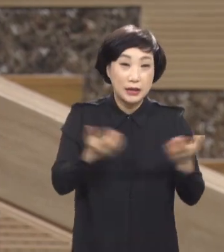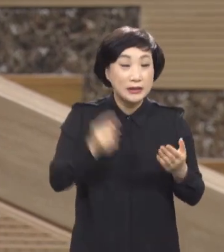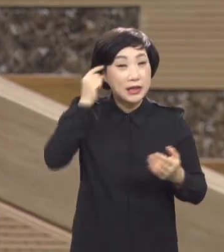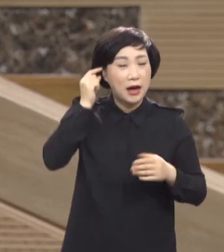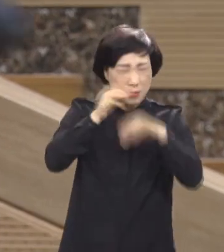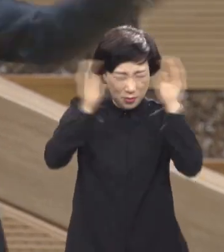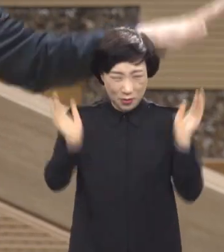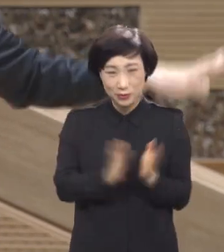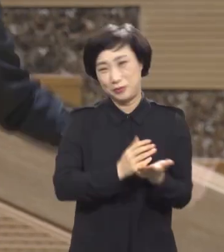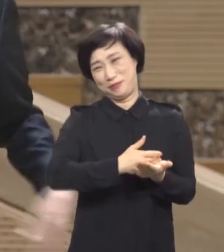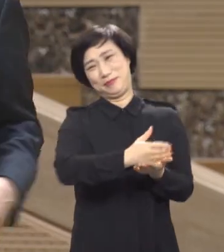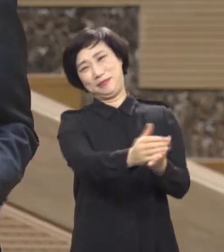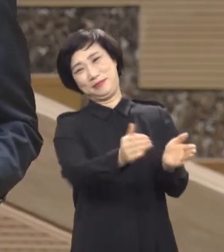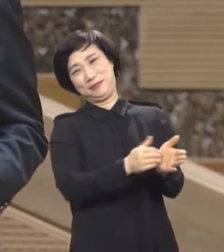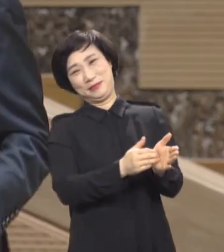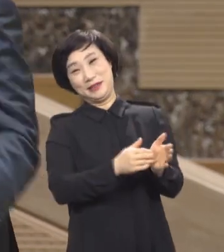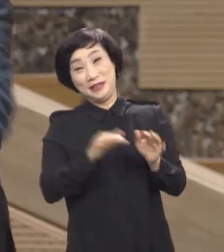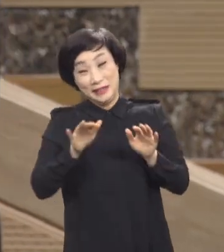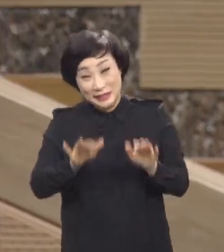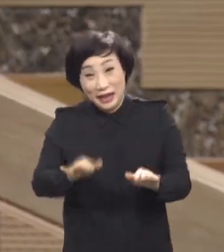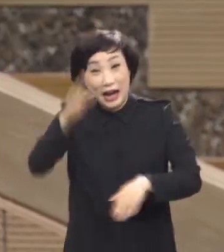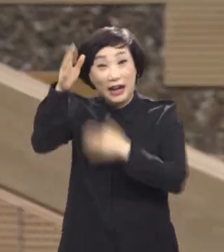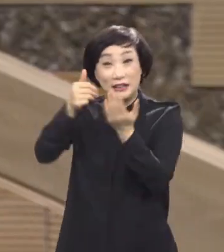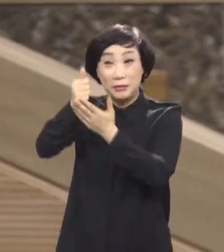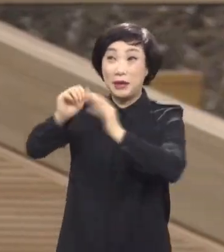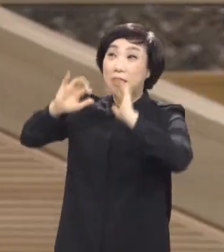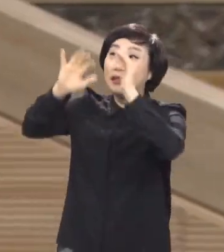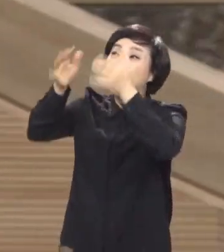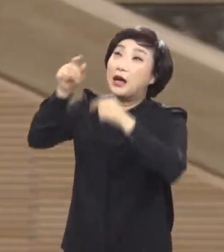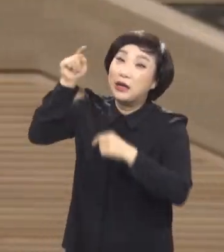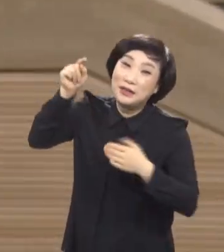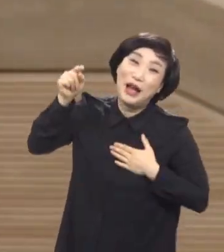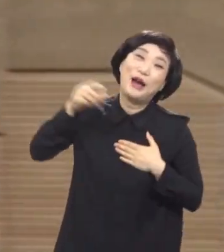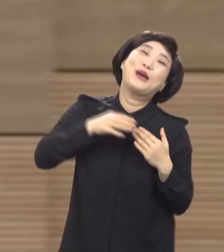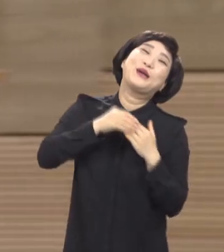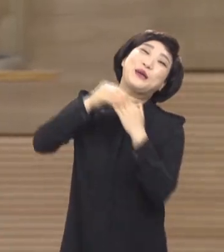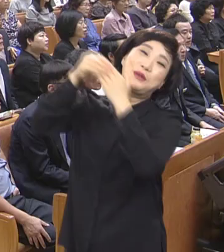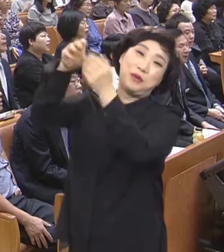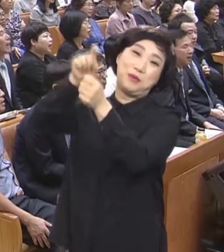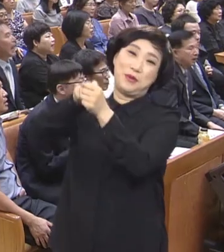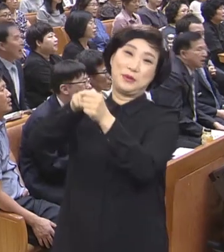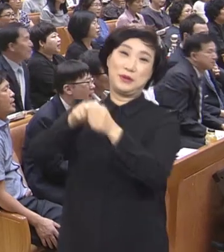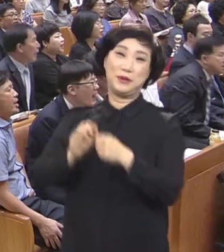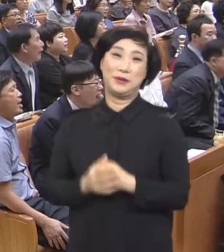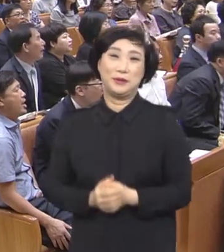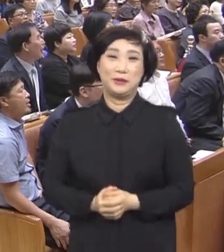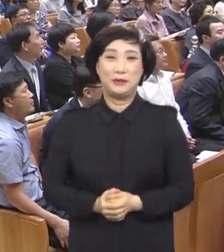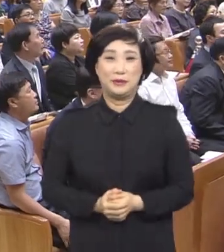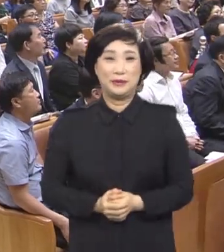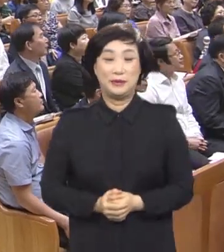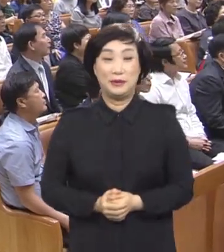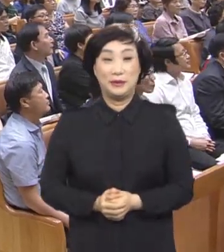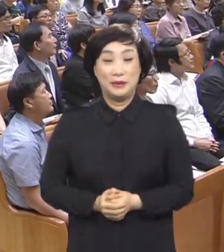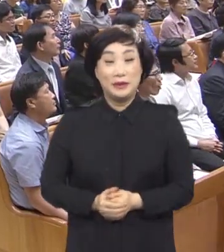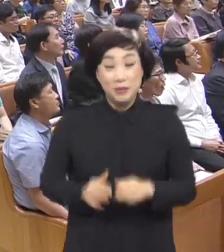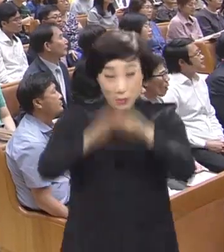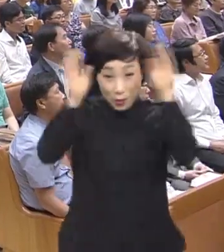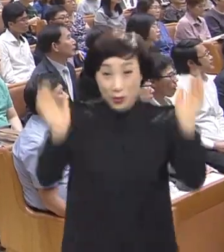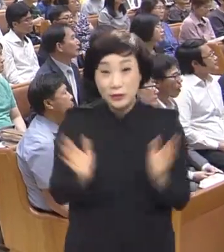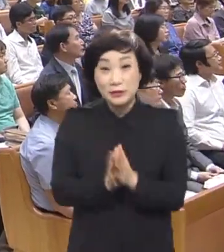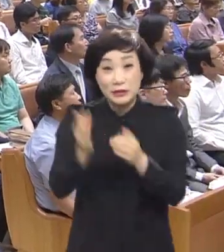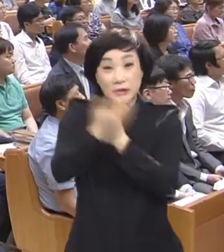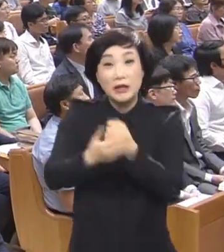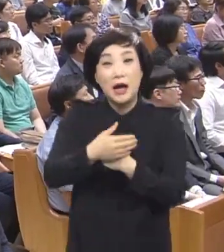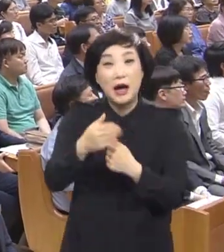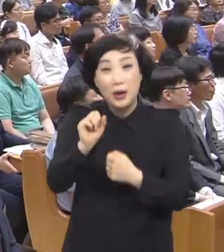생각을 다 몰아내고 하나님의 나라로 인도에 가려고 하는 것 그런 모두는 내가